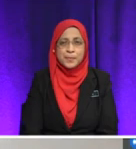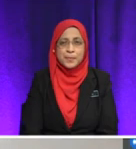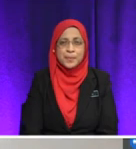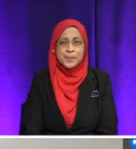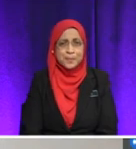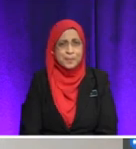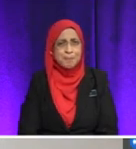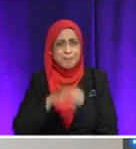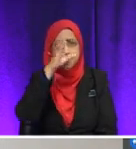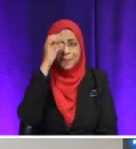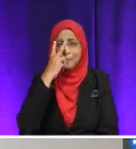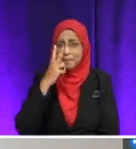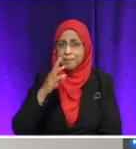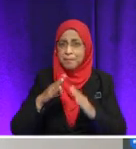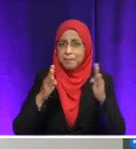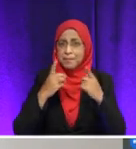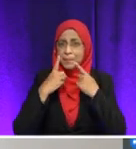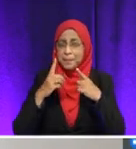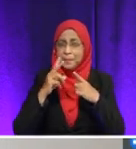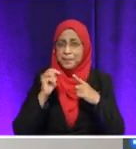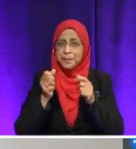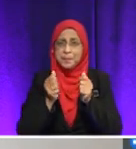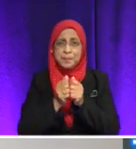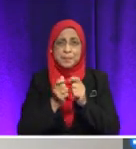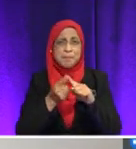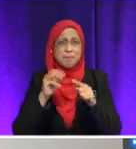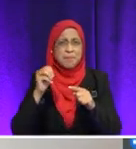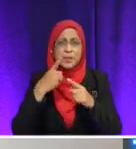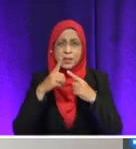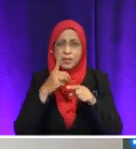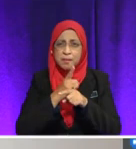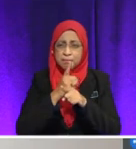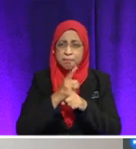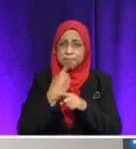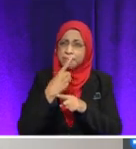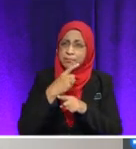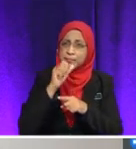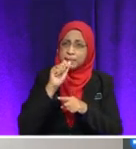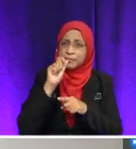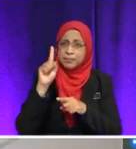perbedaan dengan kawan-kawan kawan kita yang ada di Indonesia